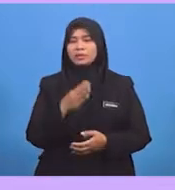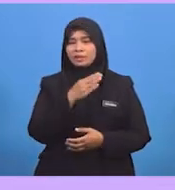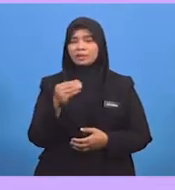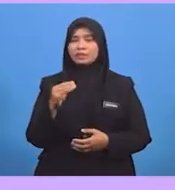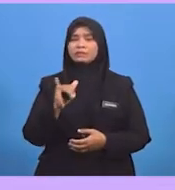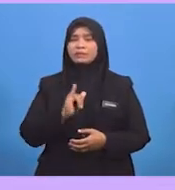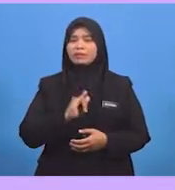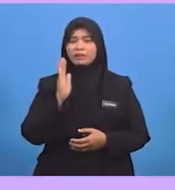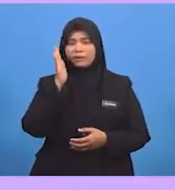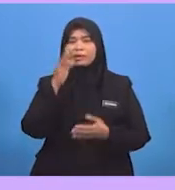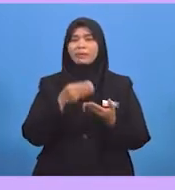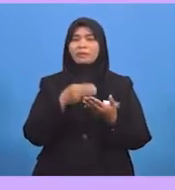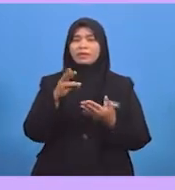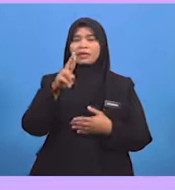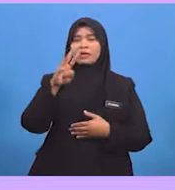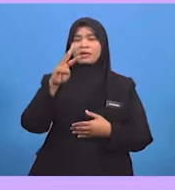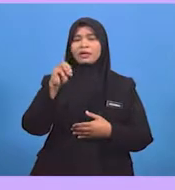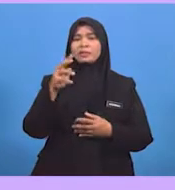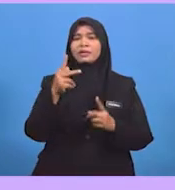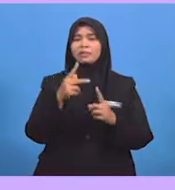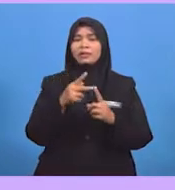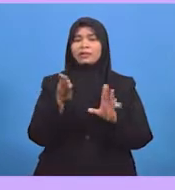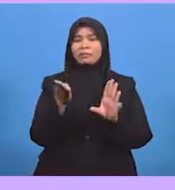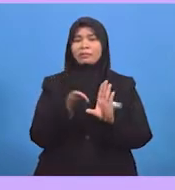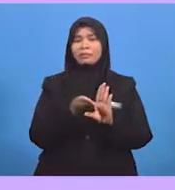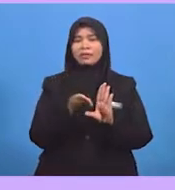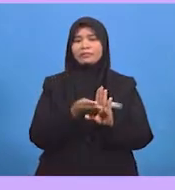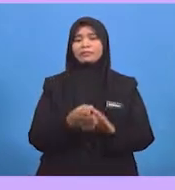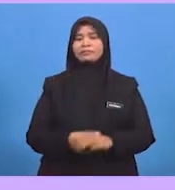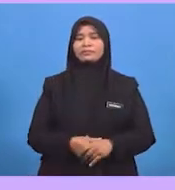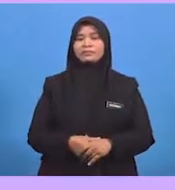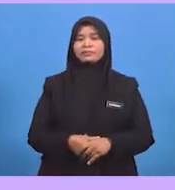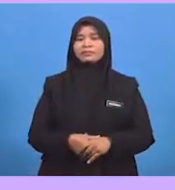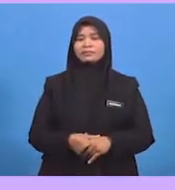dan saya akan beri ringgit Malaysia kepada pihak bank.